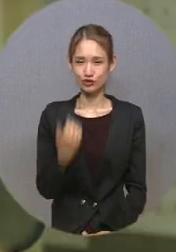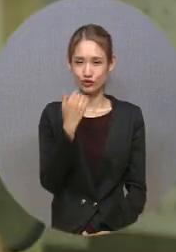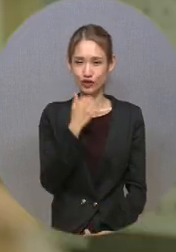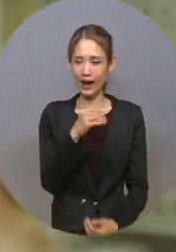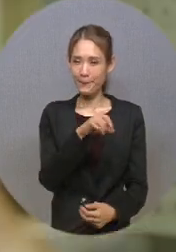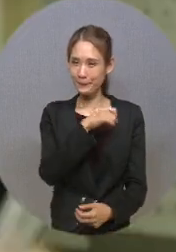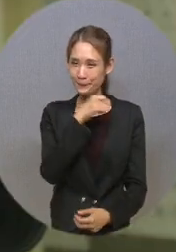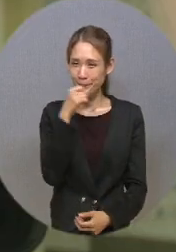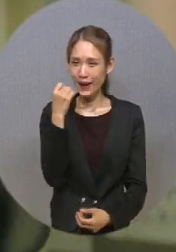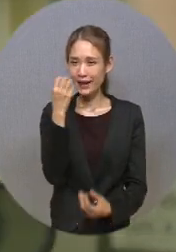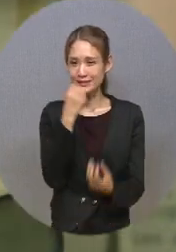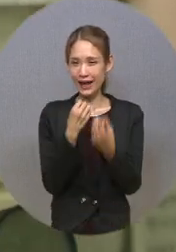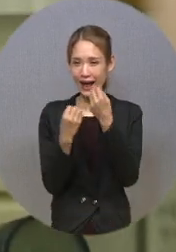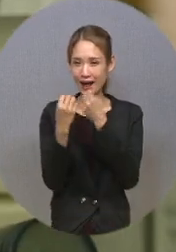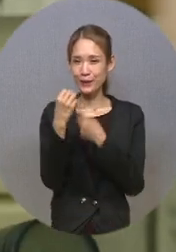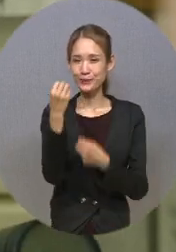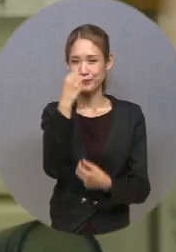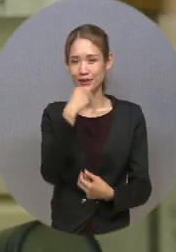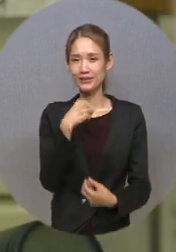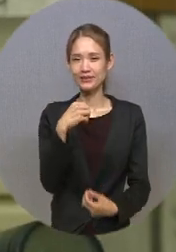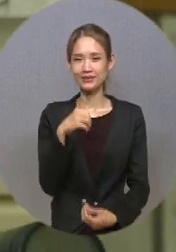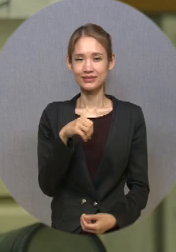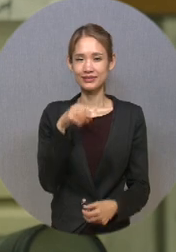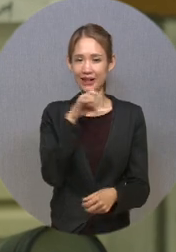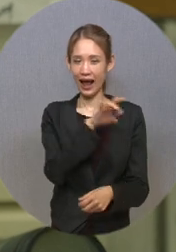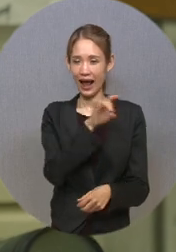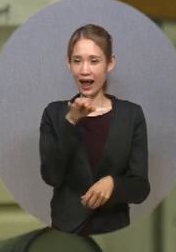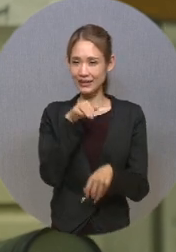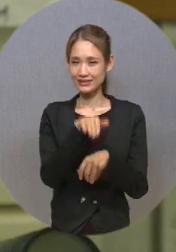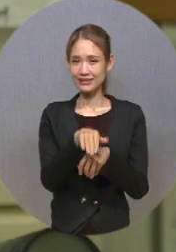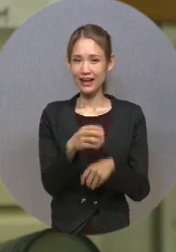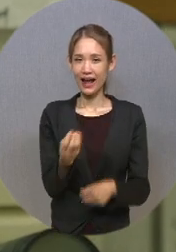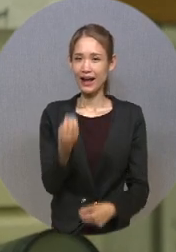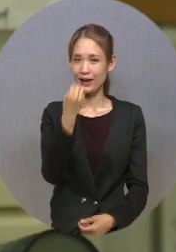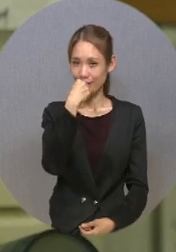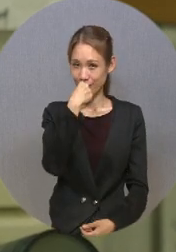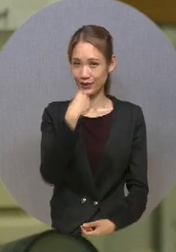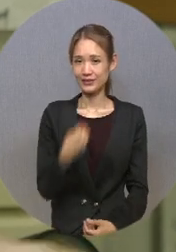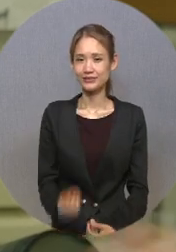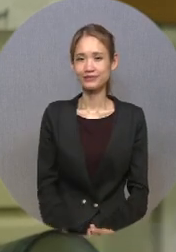먹는지. 자, 이렇게 싸가지고 보시죠. 딱 싸가지고 한 입에 깔끔하게.